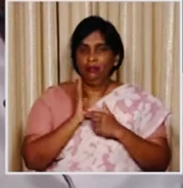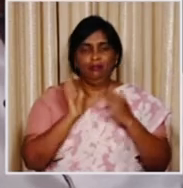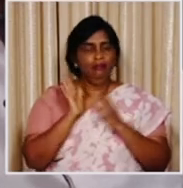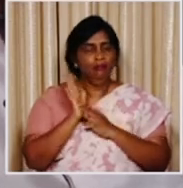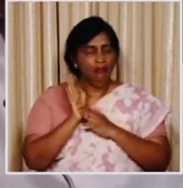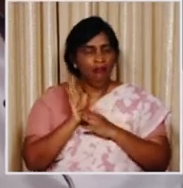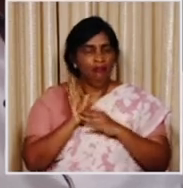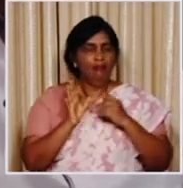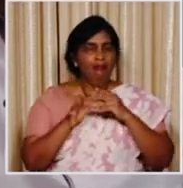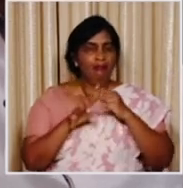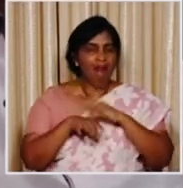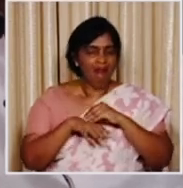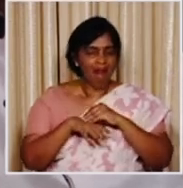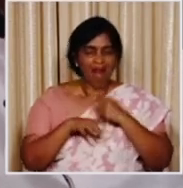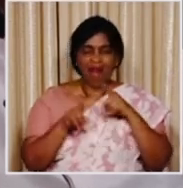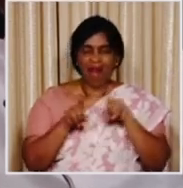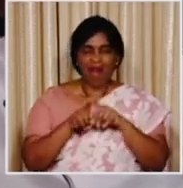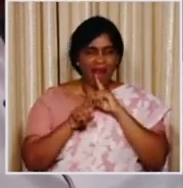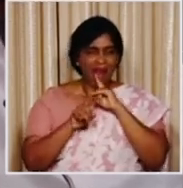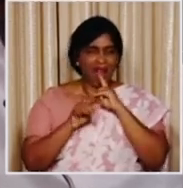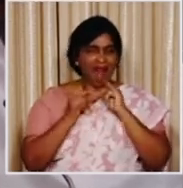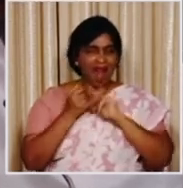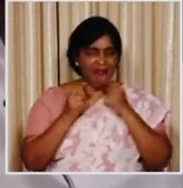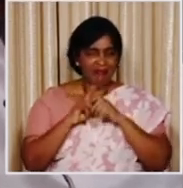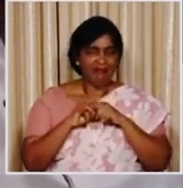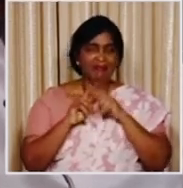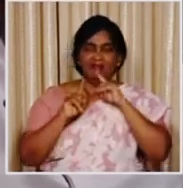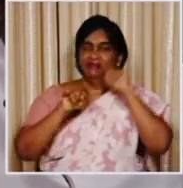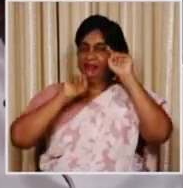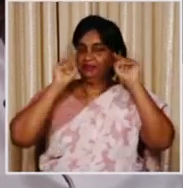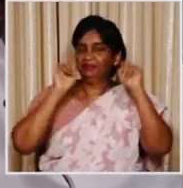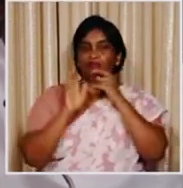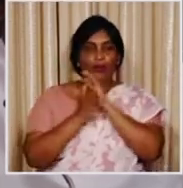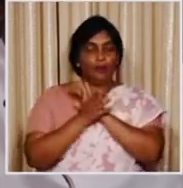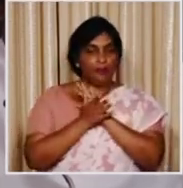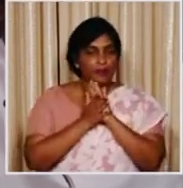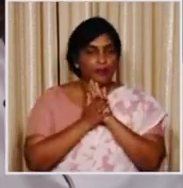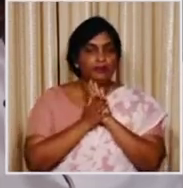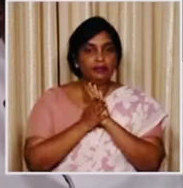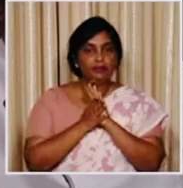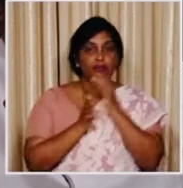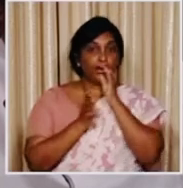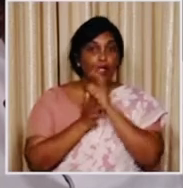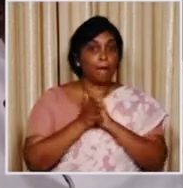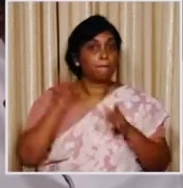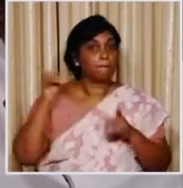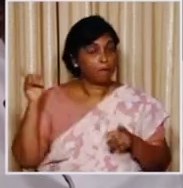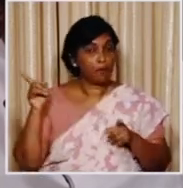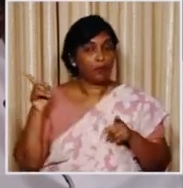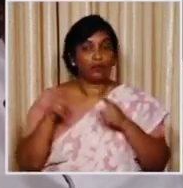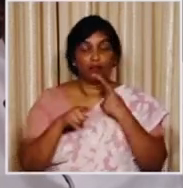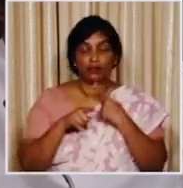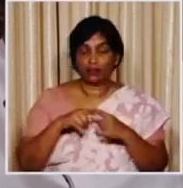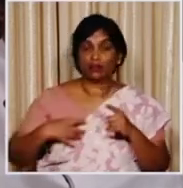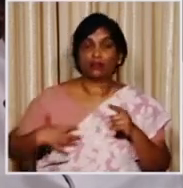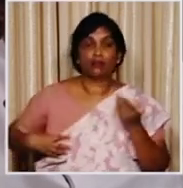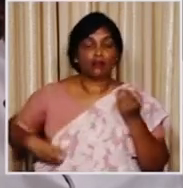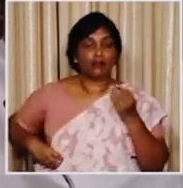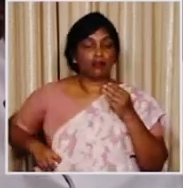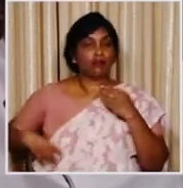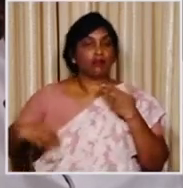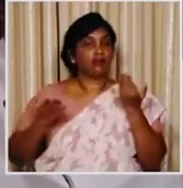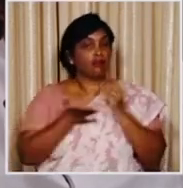මූතූර්, මල්වාන, ලේවැල්ල, ශාන්තිපුර, සිප්පුකුලම, හම්බන්තොට. මේ සිප්පුකුලම හම්බන්තොට විතරක්